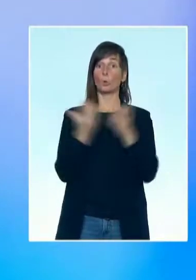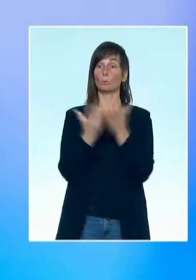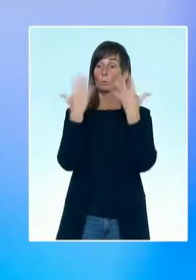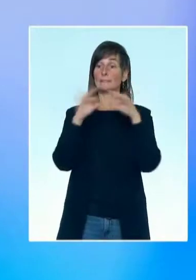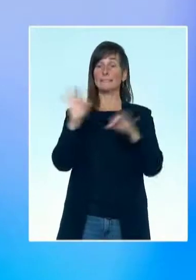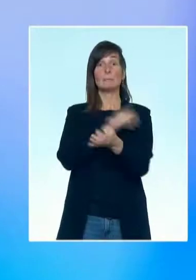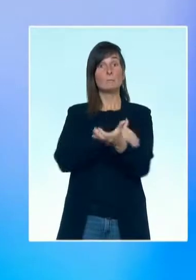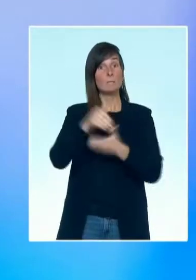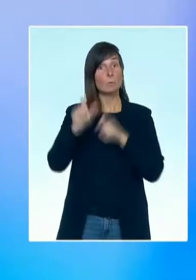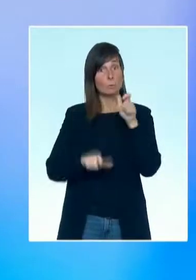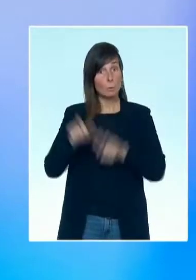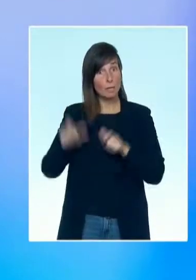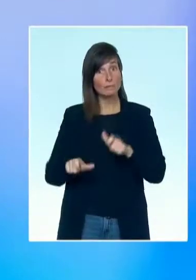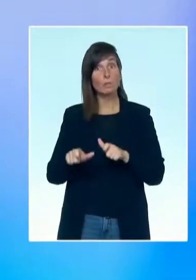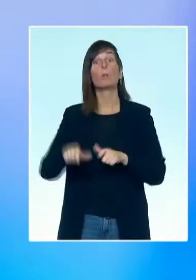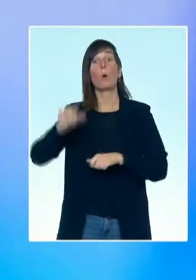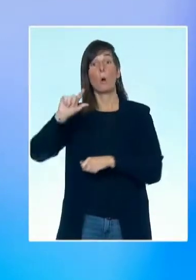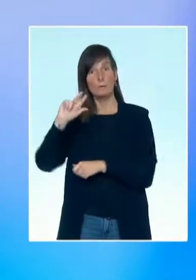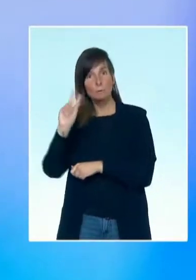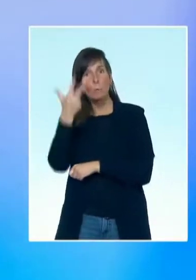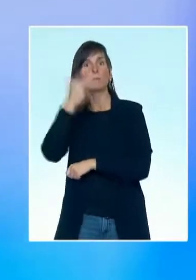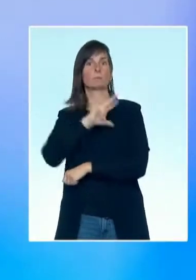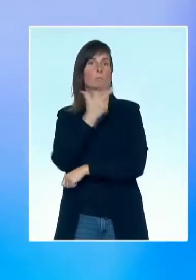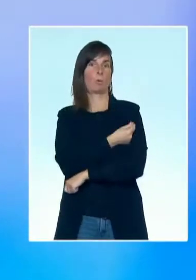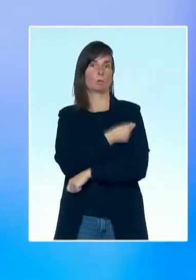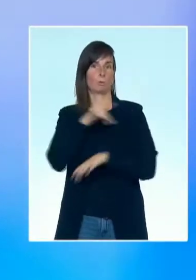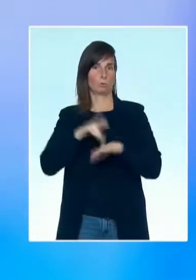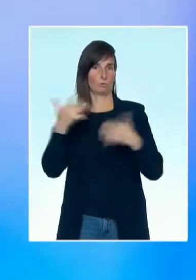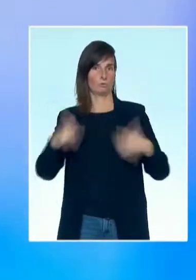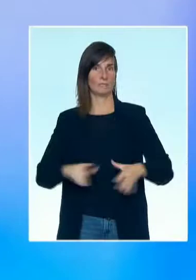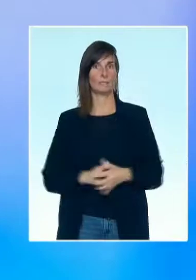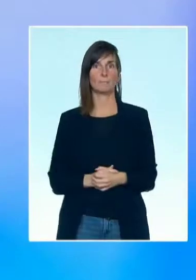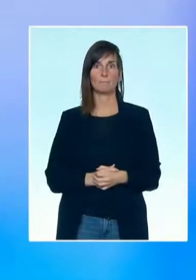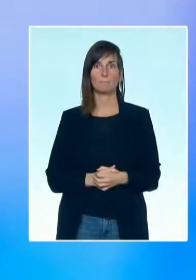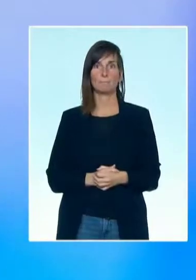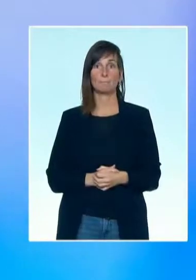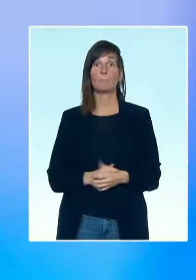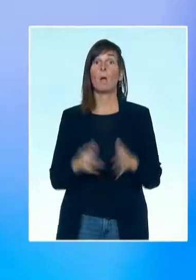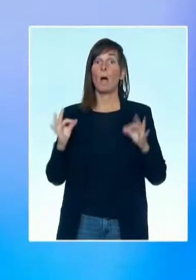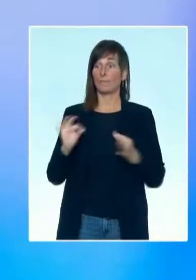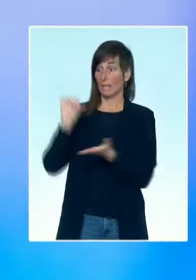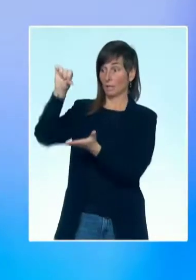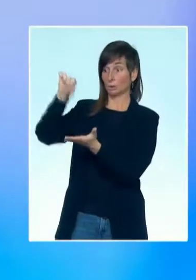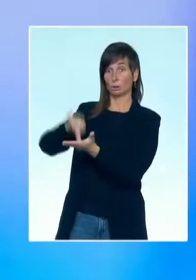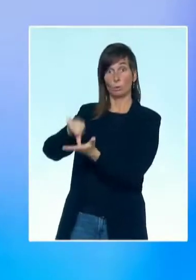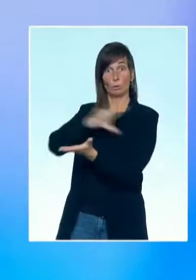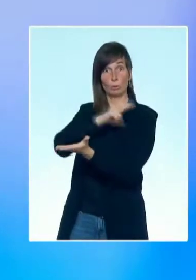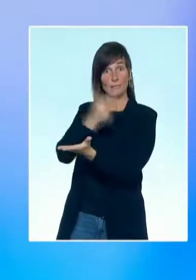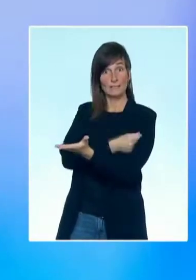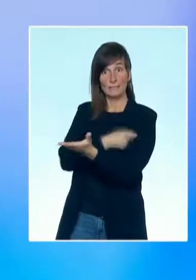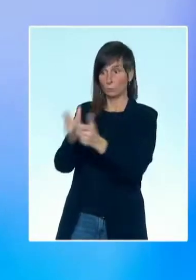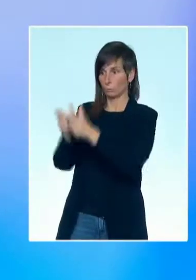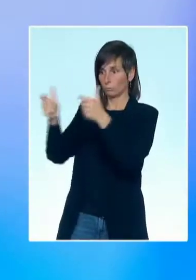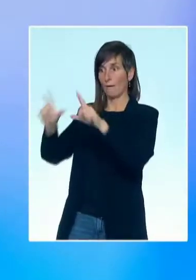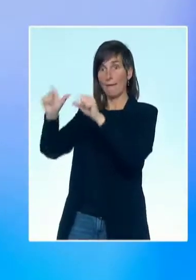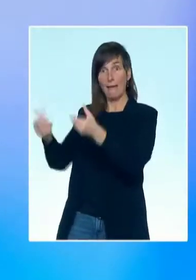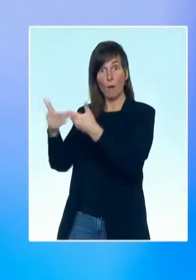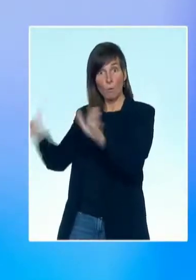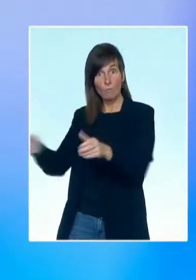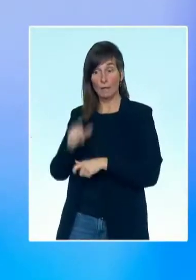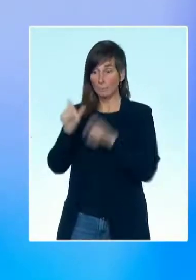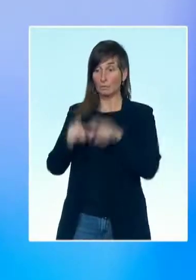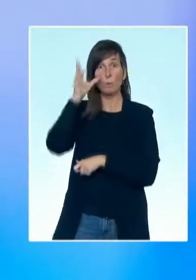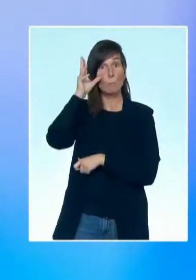Français ont déjà fait leur rappel. Ils disent plus troisième dose, ils n'ont plus le droit de le dire. Des centres et des professionnels. Ça fait peur.